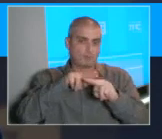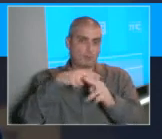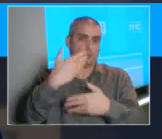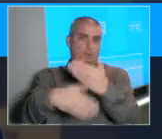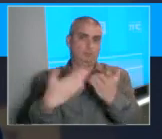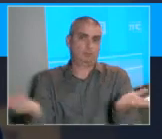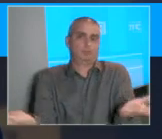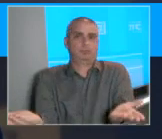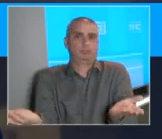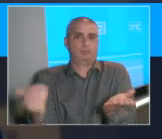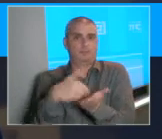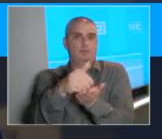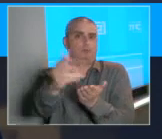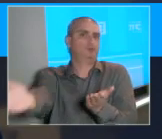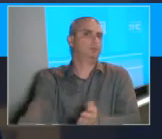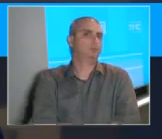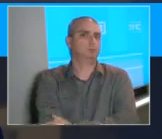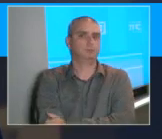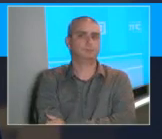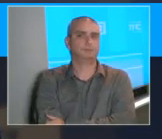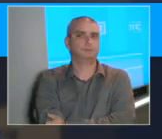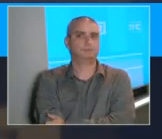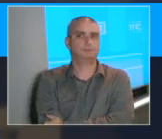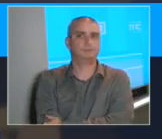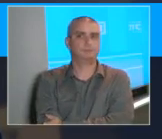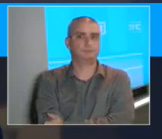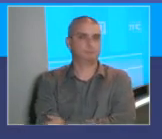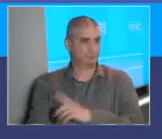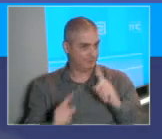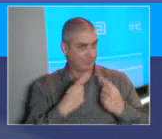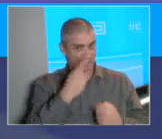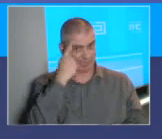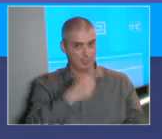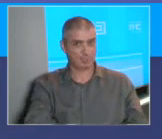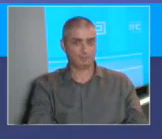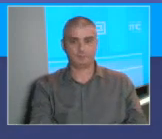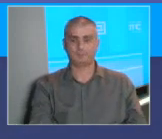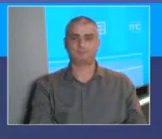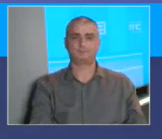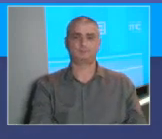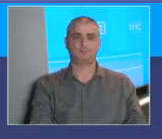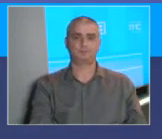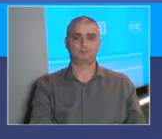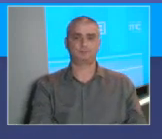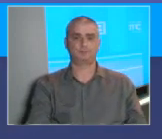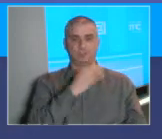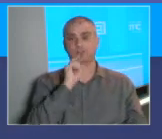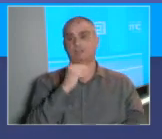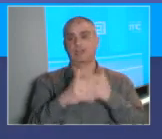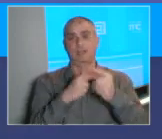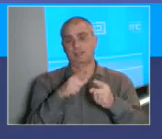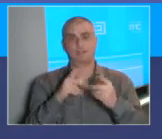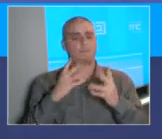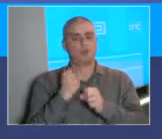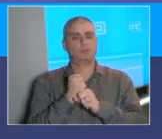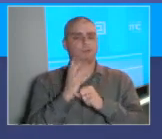וקדימה, נסיר את העניין הזה ונלך הלאה. זה הדבר החשוב. יניר, זה יקרה לדעתך? תראי, השאלה באמת שאנחנו צריכים להתקדם אליה,